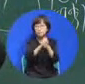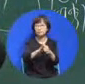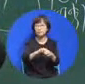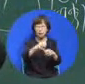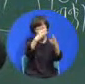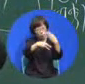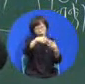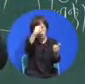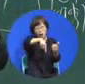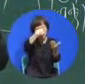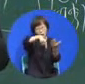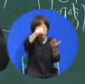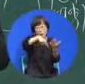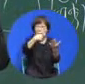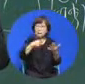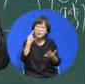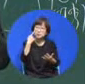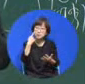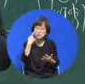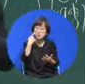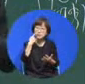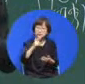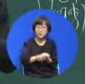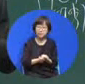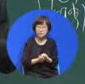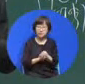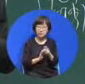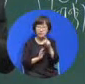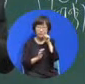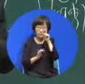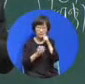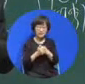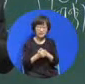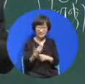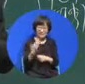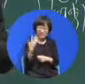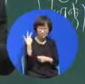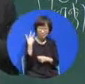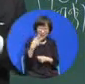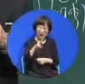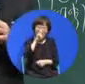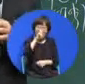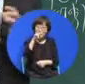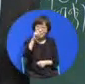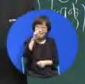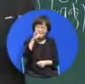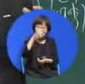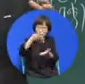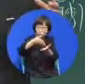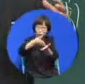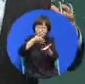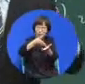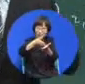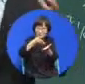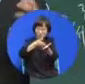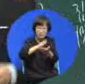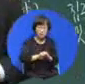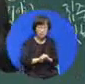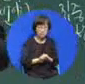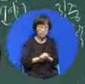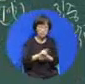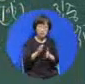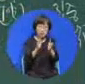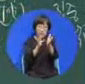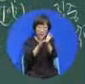is. Maybe they don't all understand, but through one or two people, works will arise. 어떤 아이는 그날 저녁에 예수님 영접하고